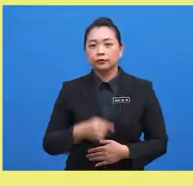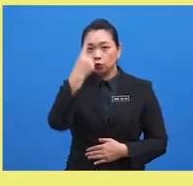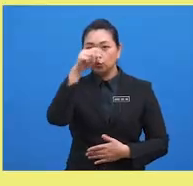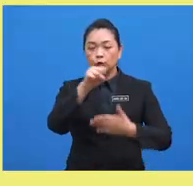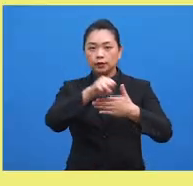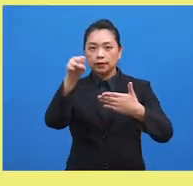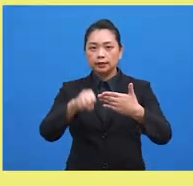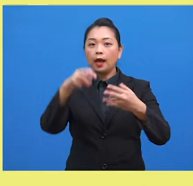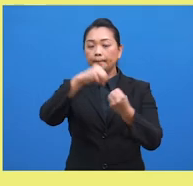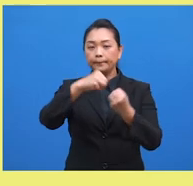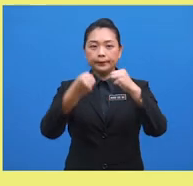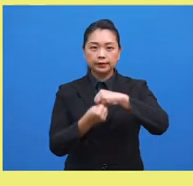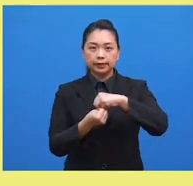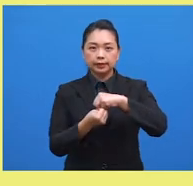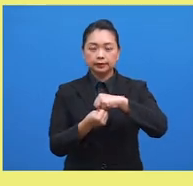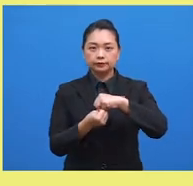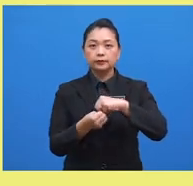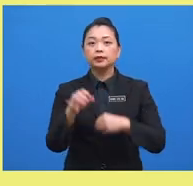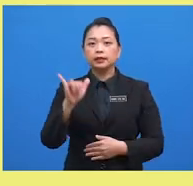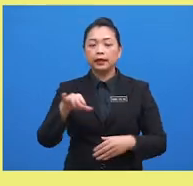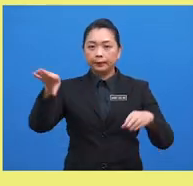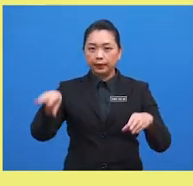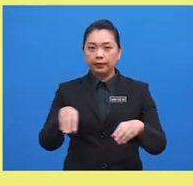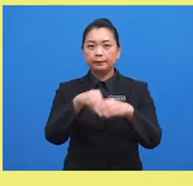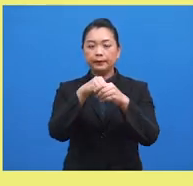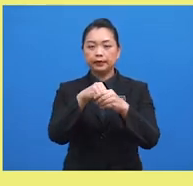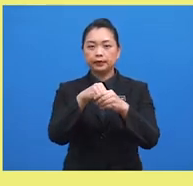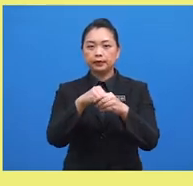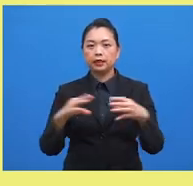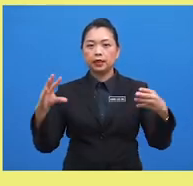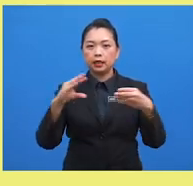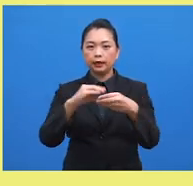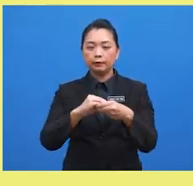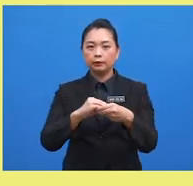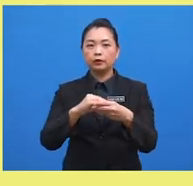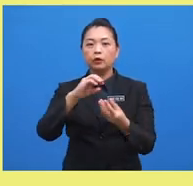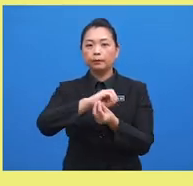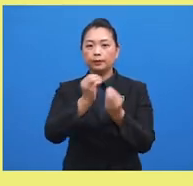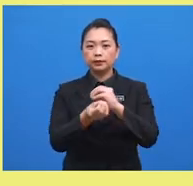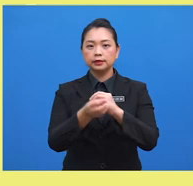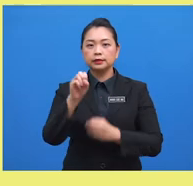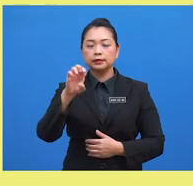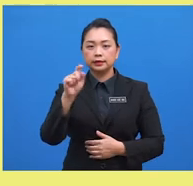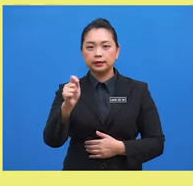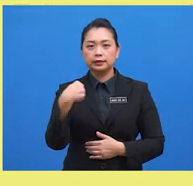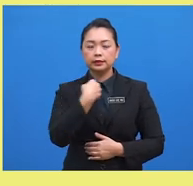Untuk menyelesaikan masalah yang melibatkan gabungan operasi